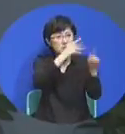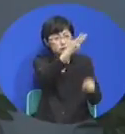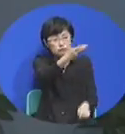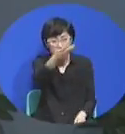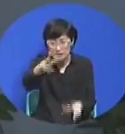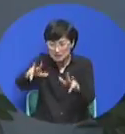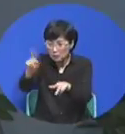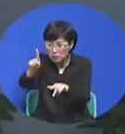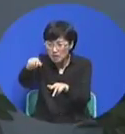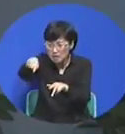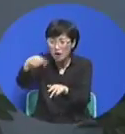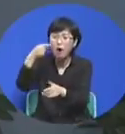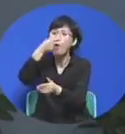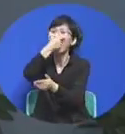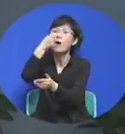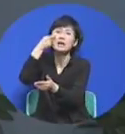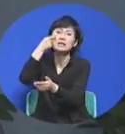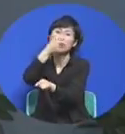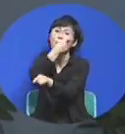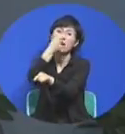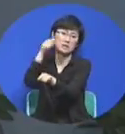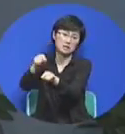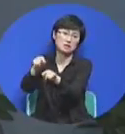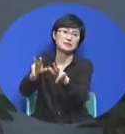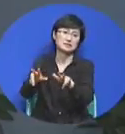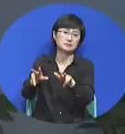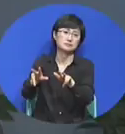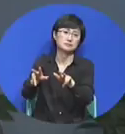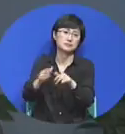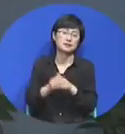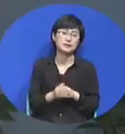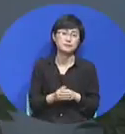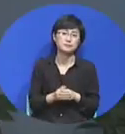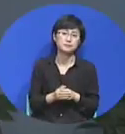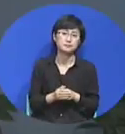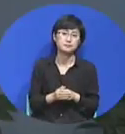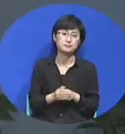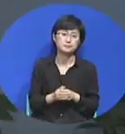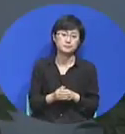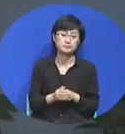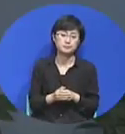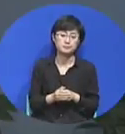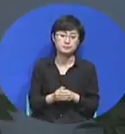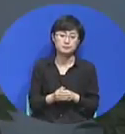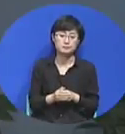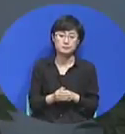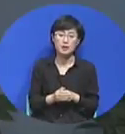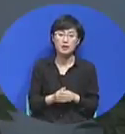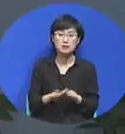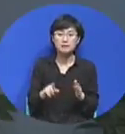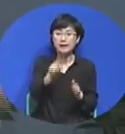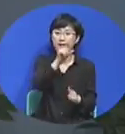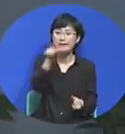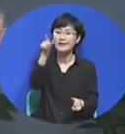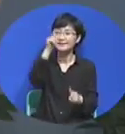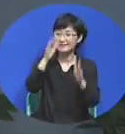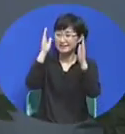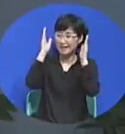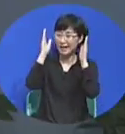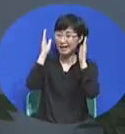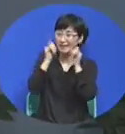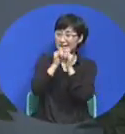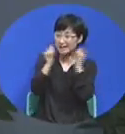are here to see exactly how far along the word of God has come in its fulfillment. 제가 볼 때는 신학자 중에 중에 제일 뛰어나신 학교 요한 칼빈이요 그런 말을